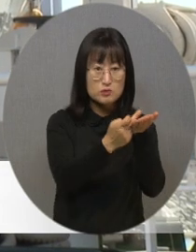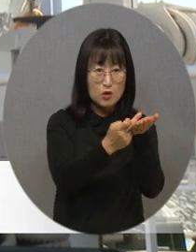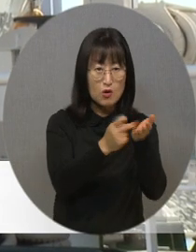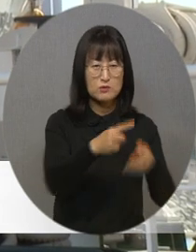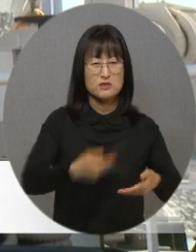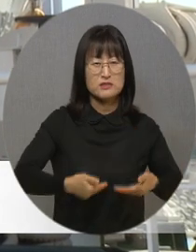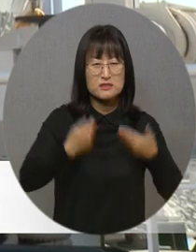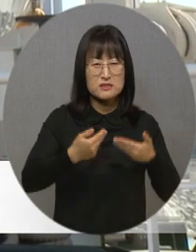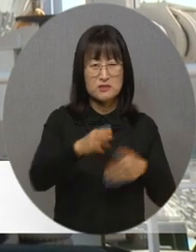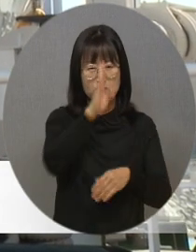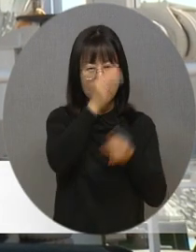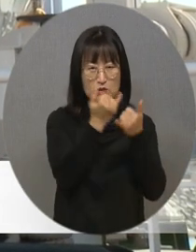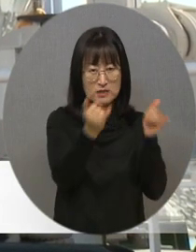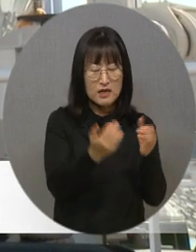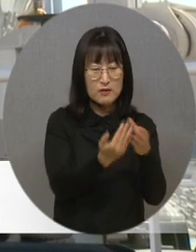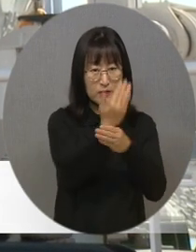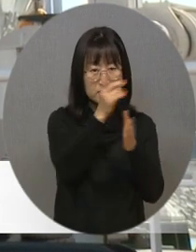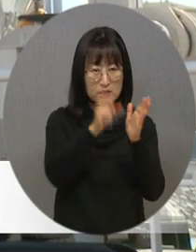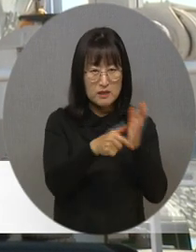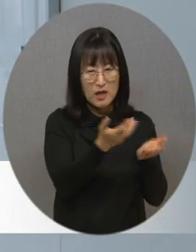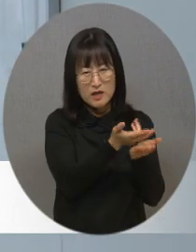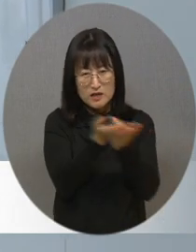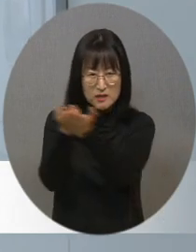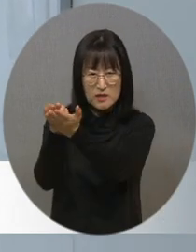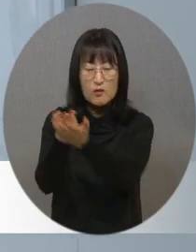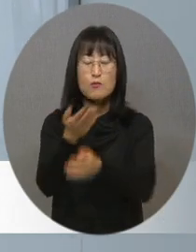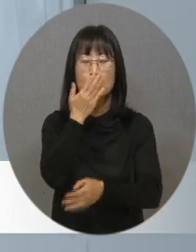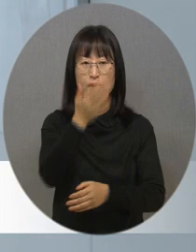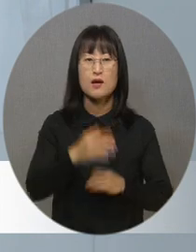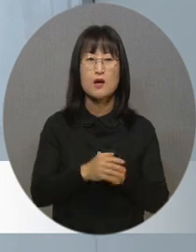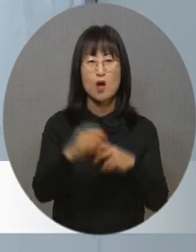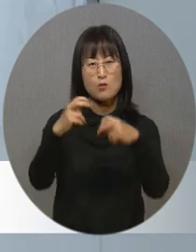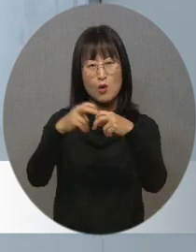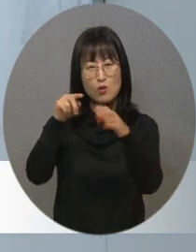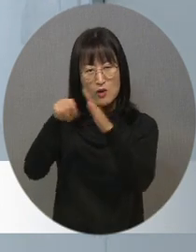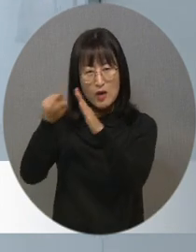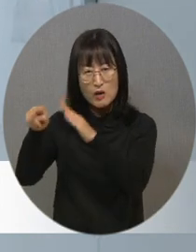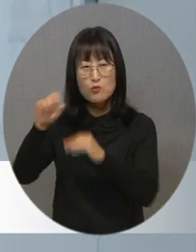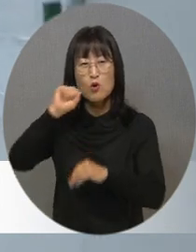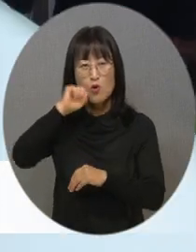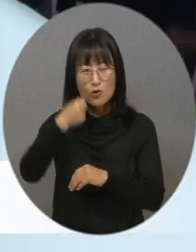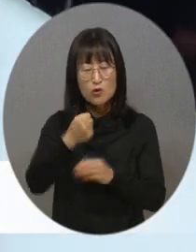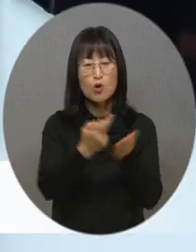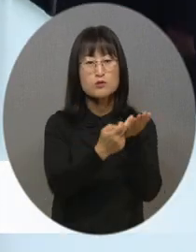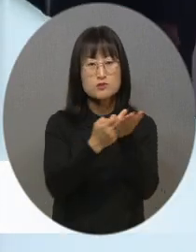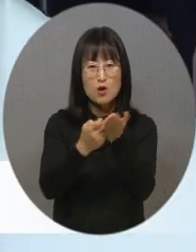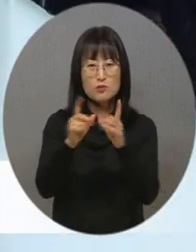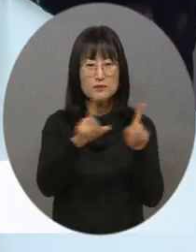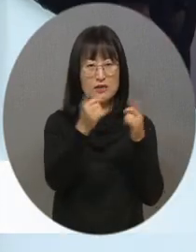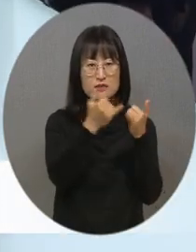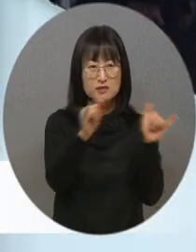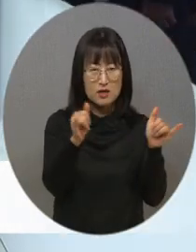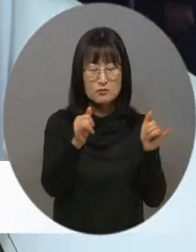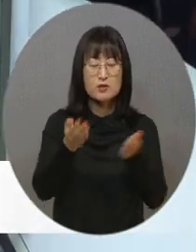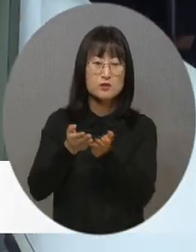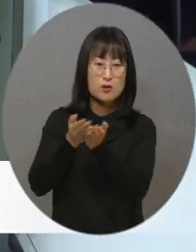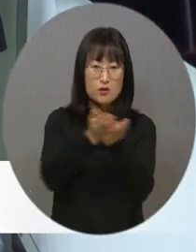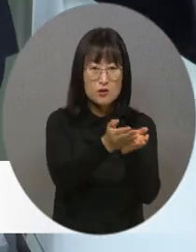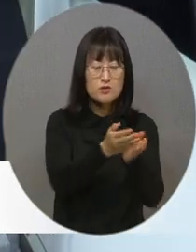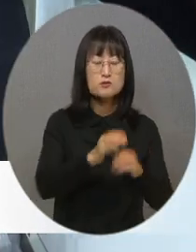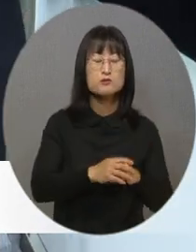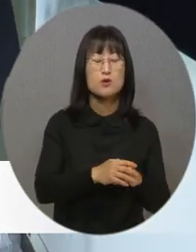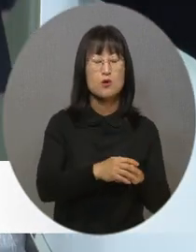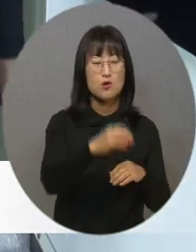시 긴급 이송이 가능합니다. 병원을 방문하기 어려운 도서 지역 주민들을 위해 병원선은 의과,